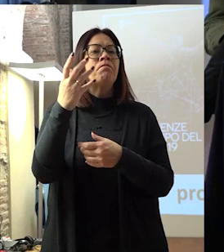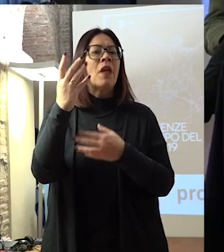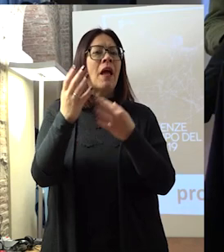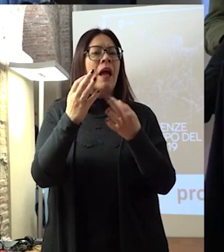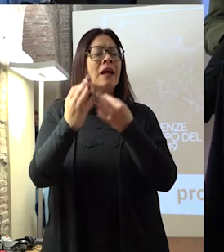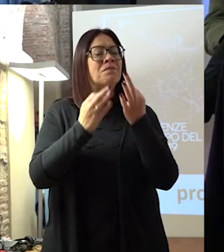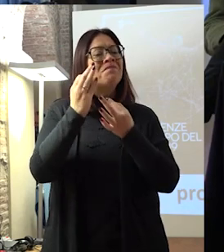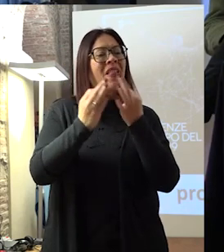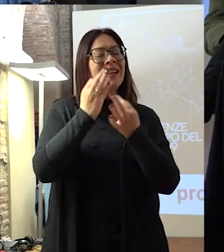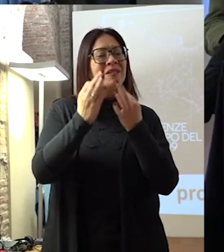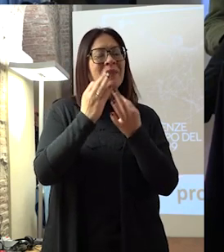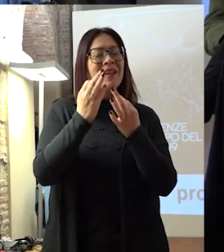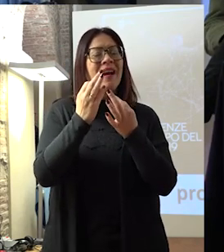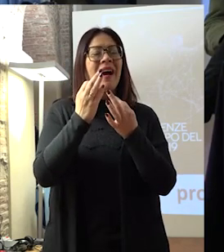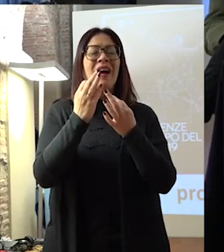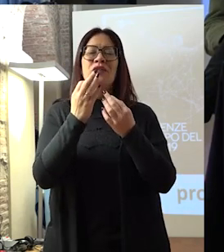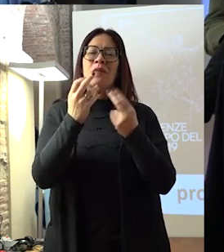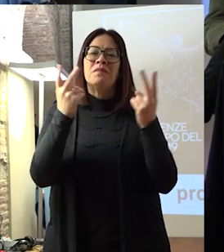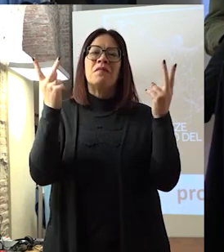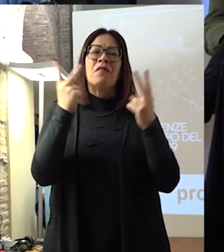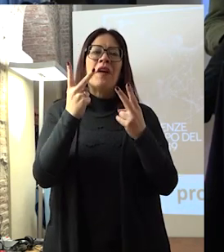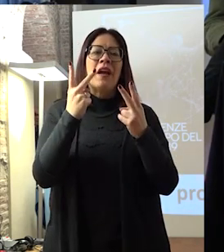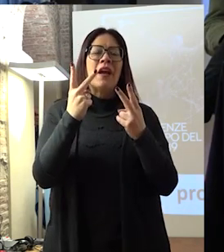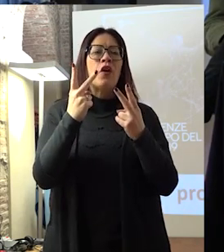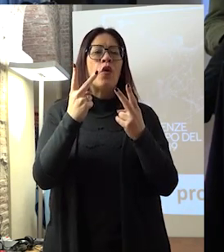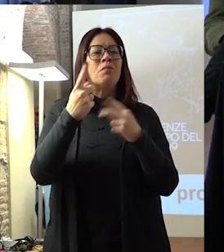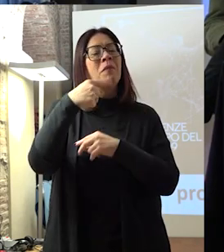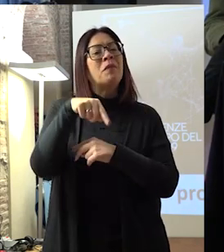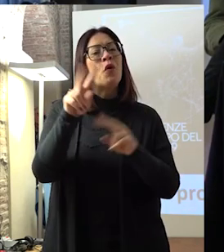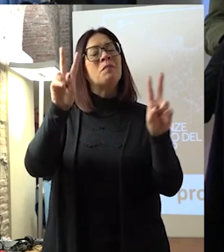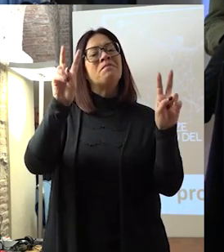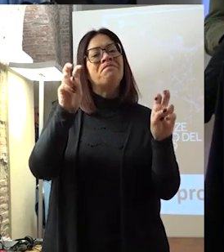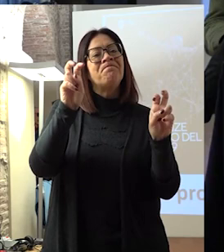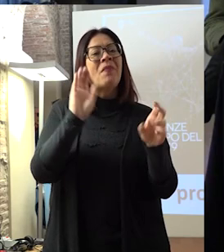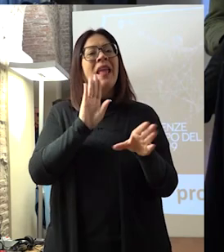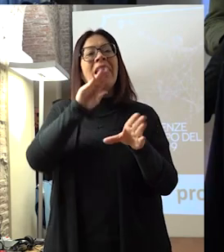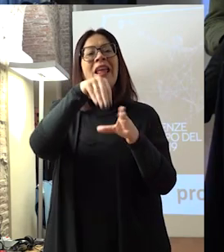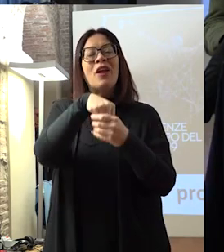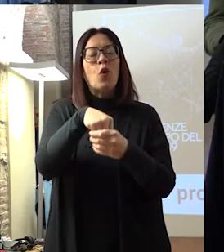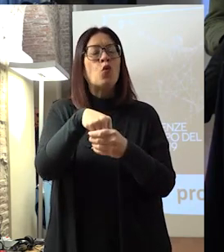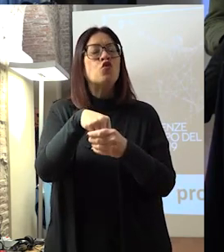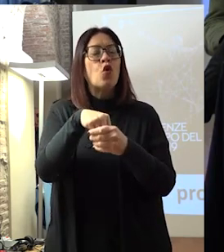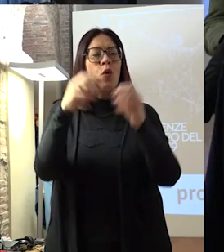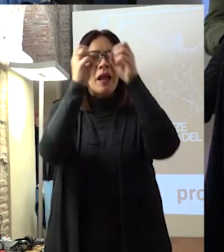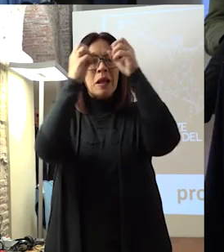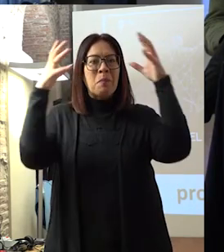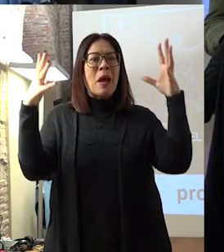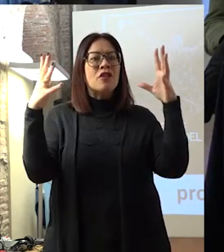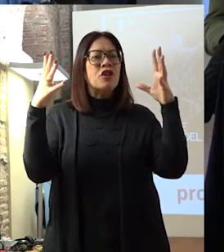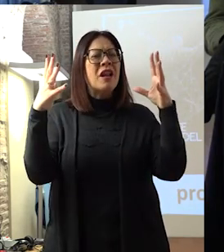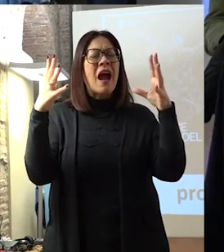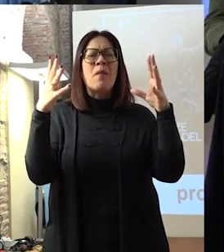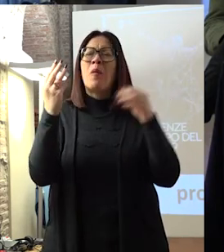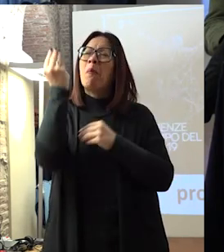fatto osservare che quando parliamo di inclusione, parliamo sempre immaginiamo di assorbire